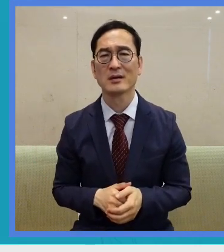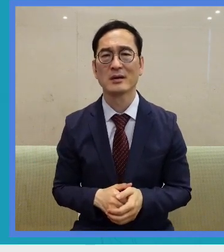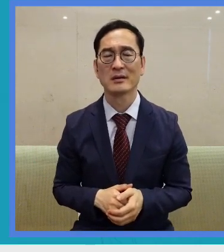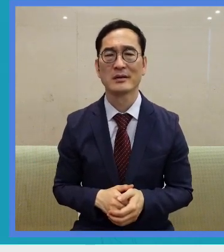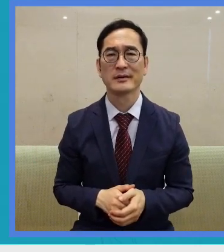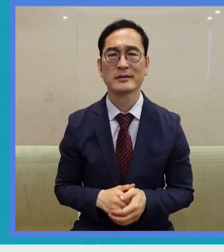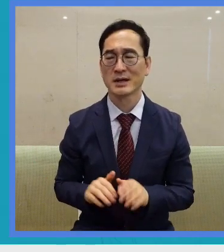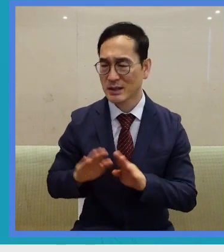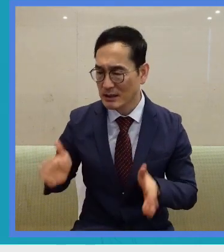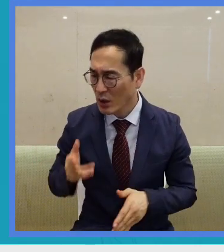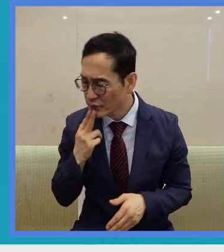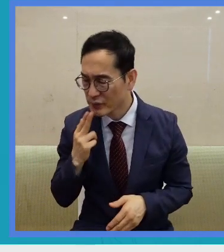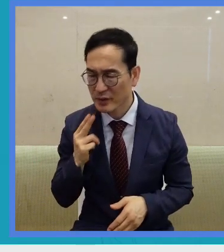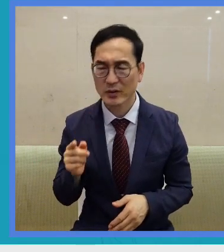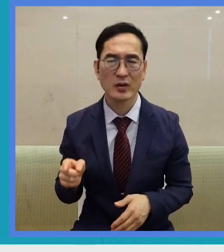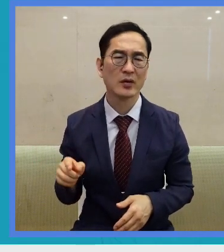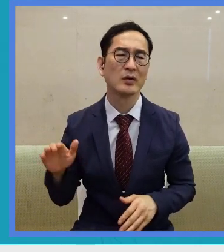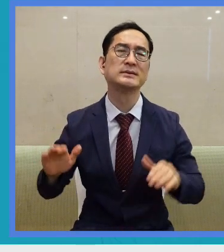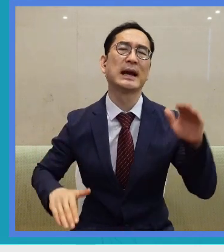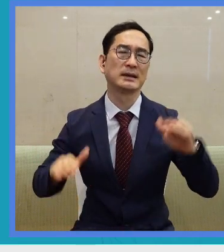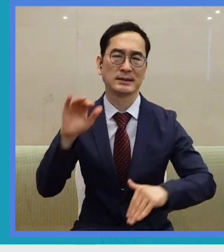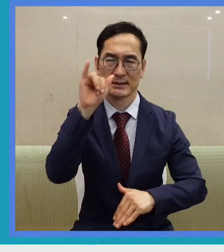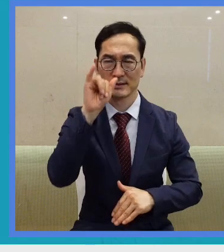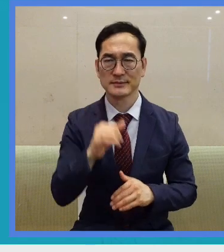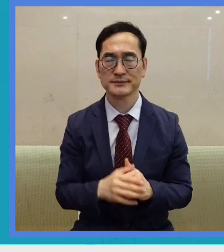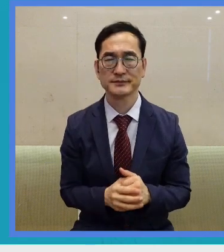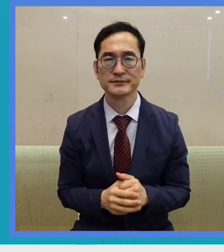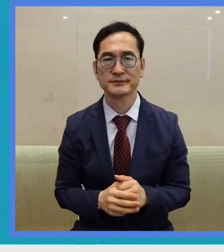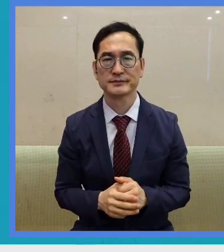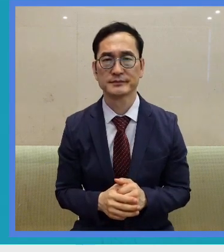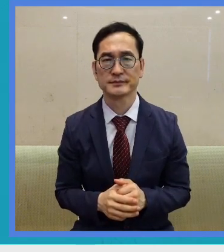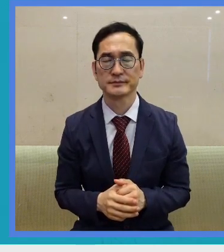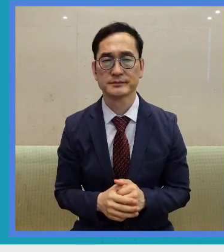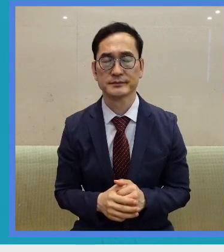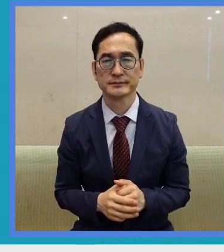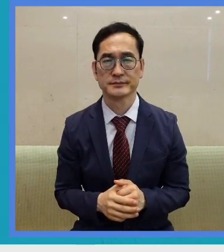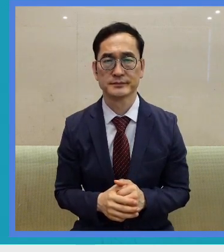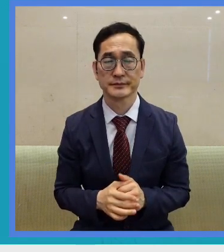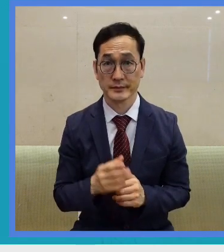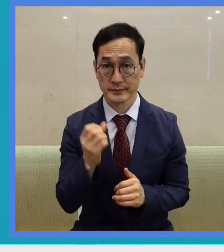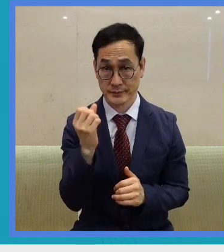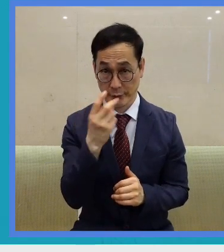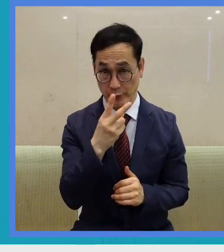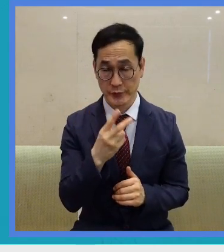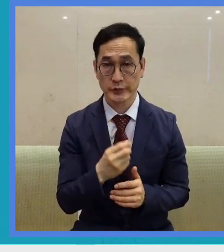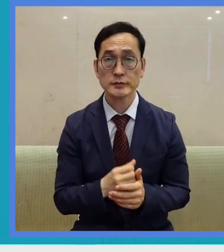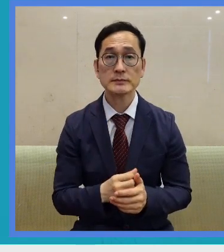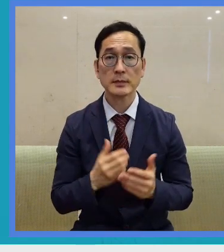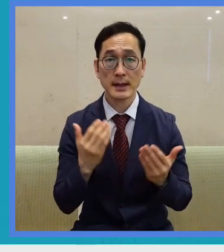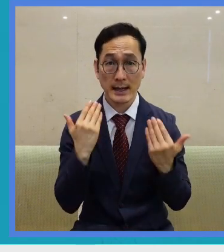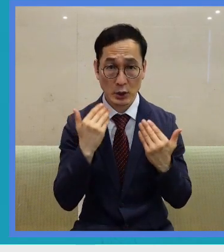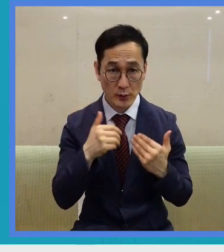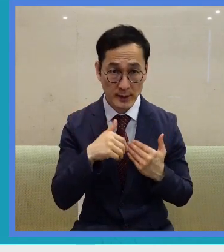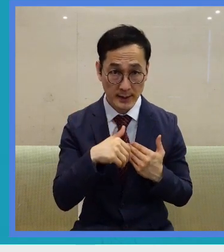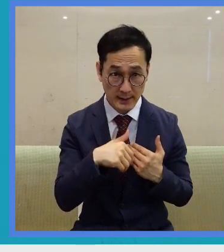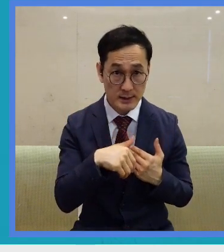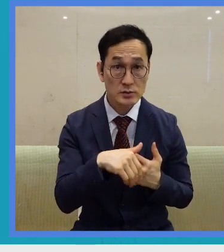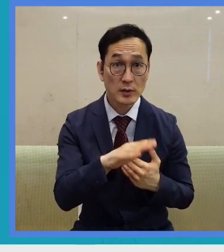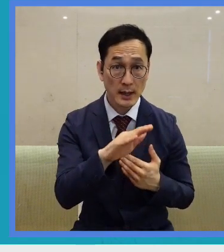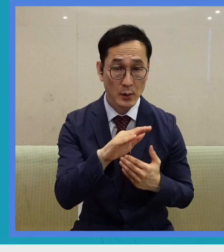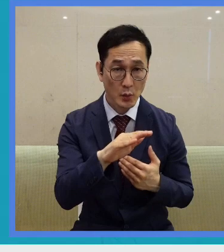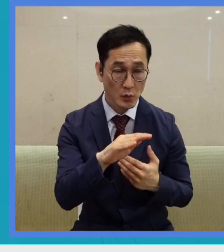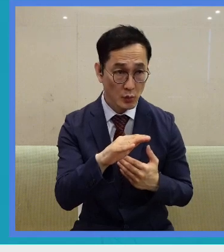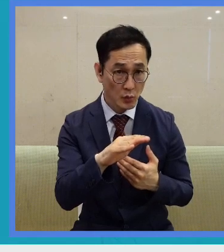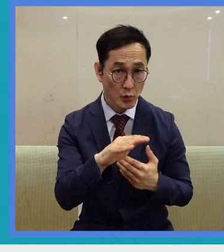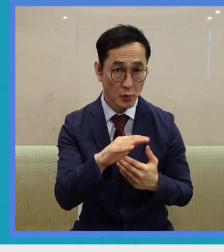좀 드리고 싶습니다. 그리고 이제 더 큰 문제는 아이들이 학교에 가고, 그러니까 정해진 시간에